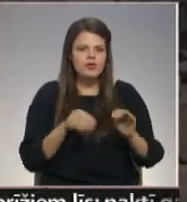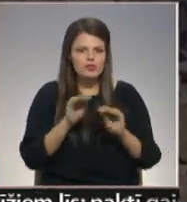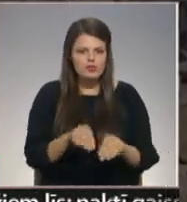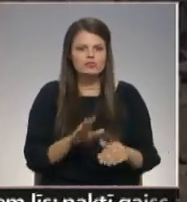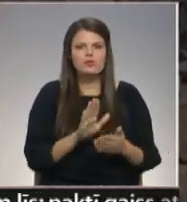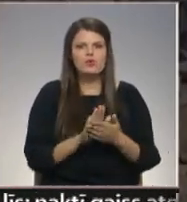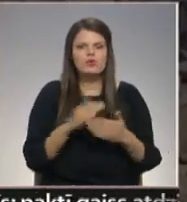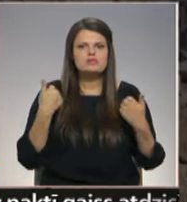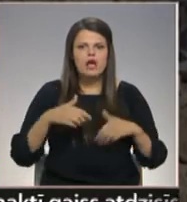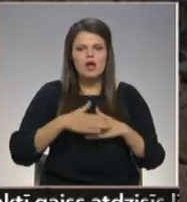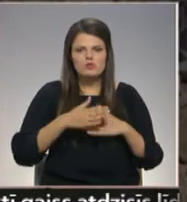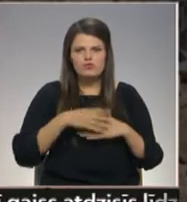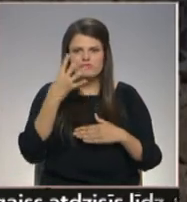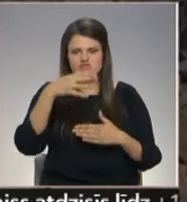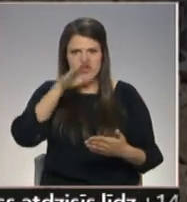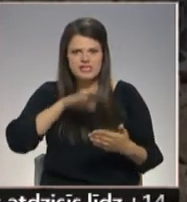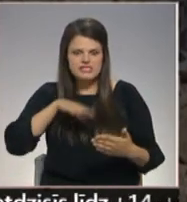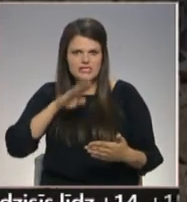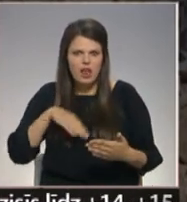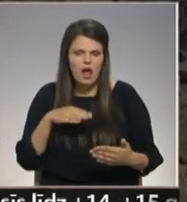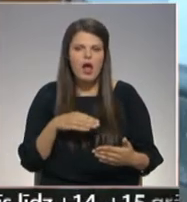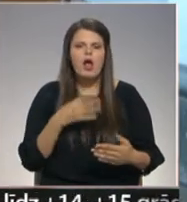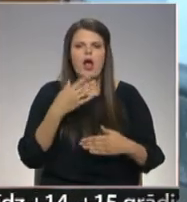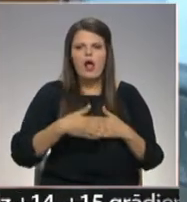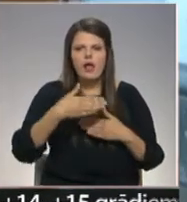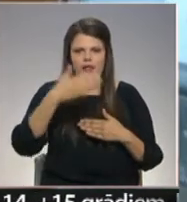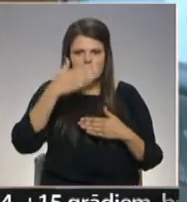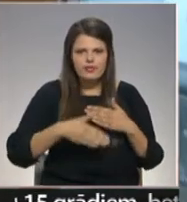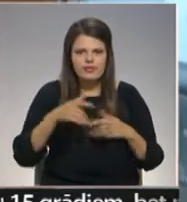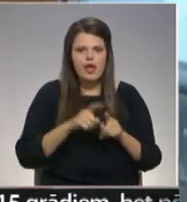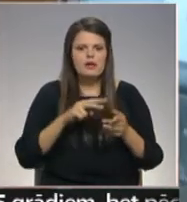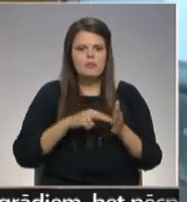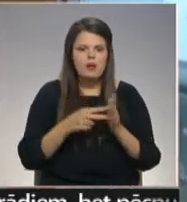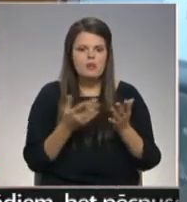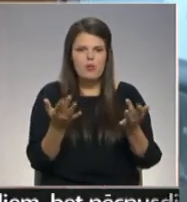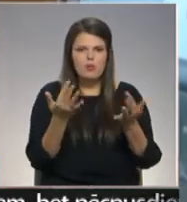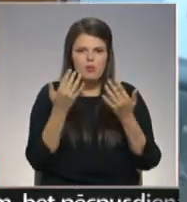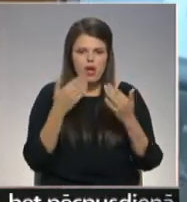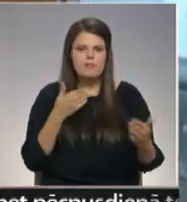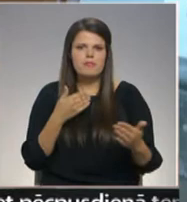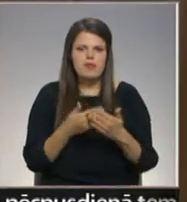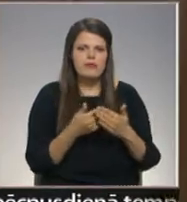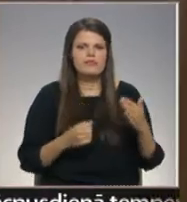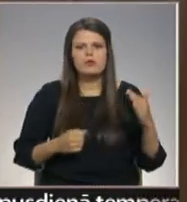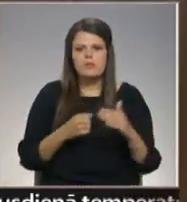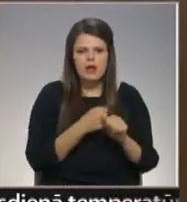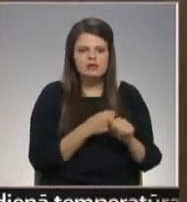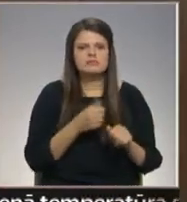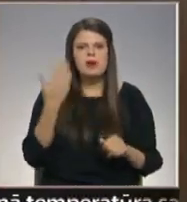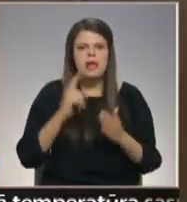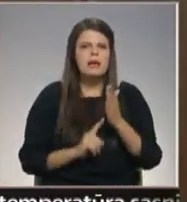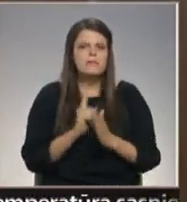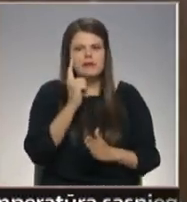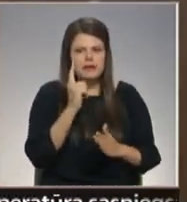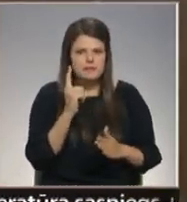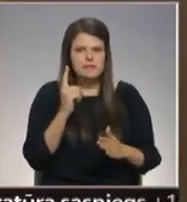uz orduriem 4 slāņi, arī tī paredzāts noimt i maksimāli pītulinot tam